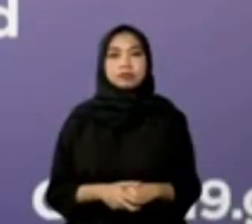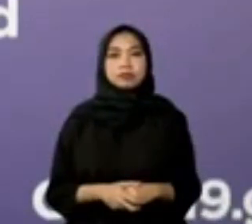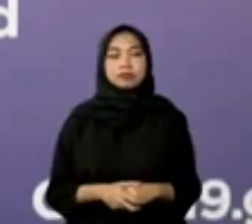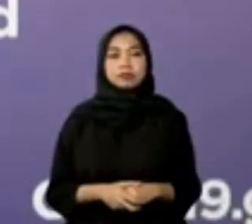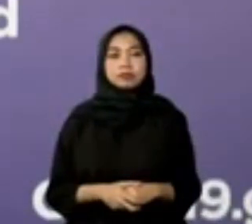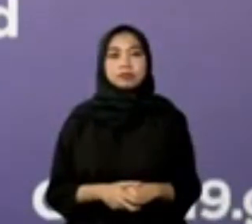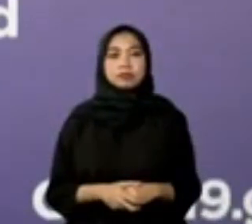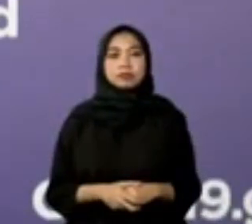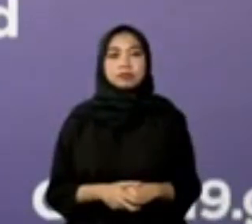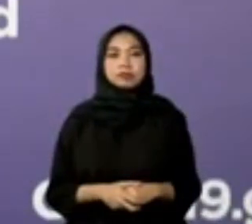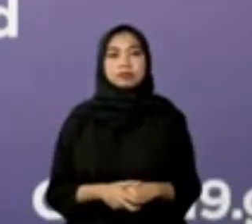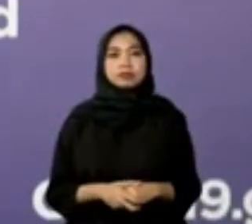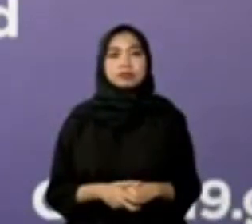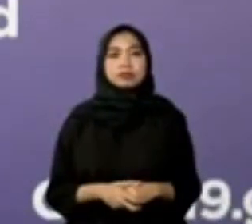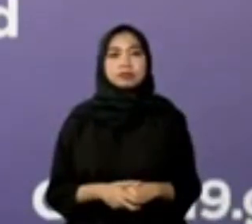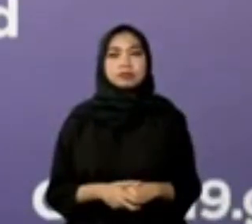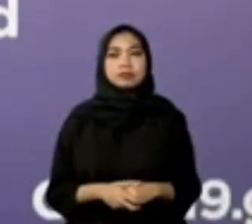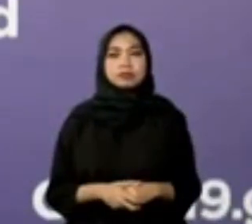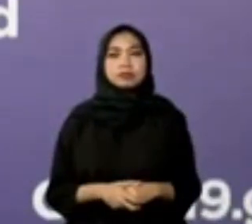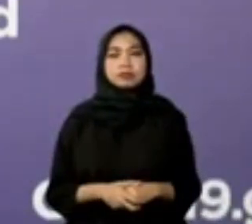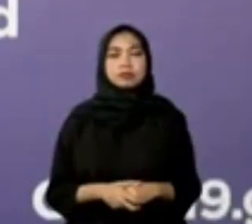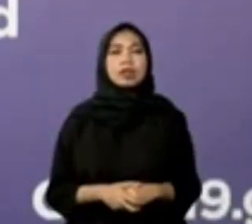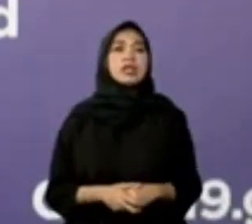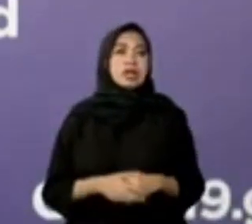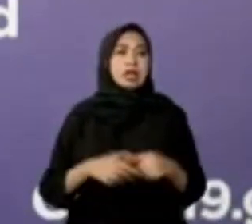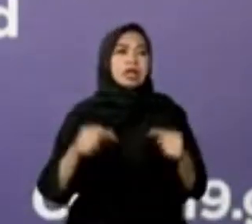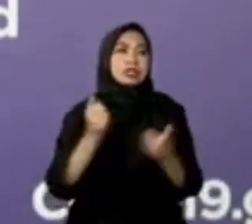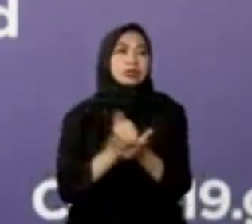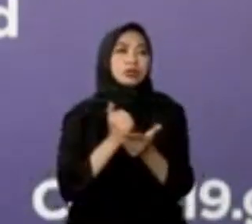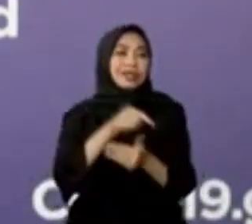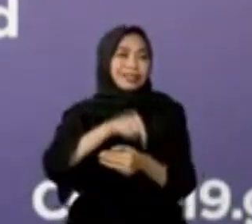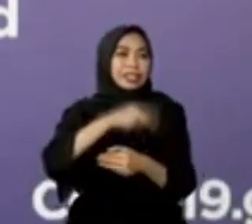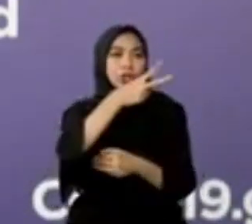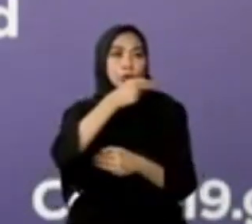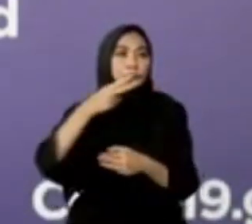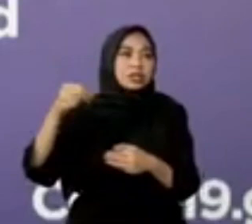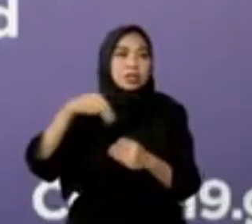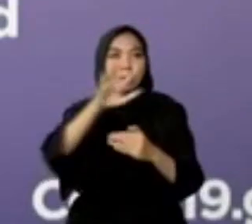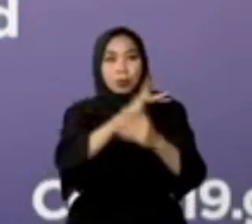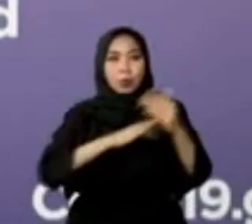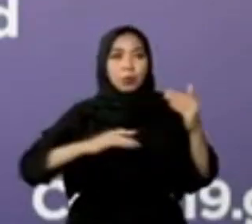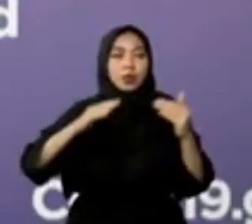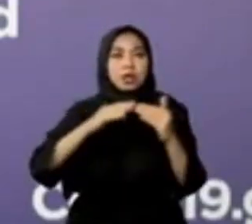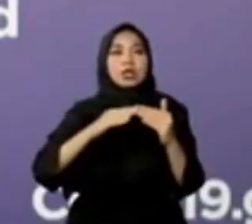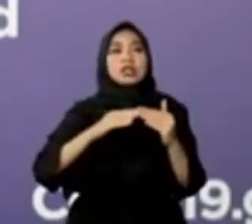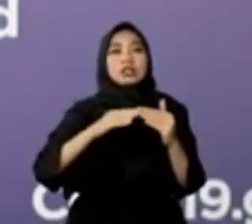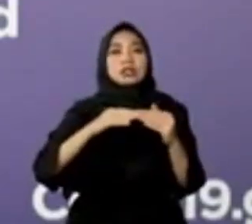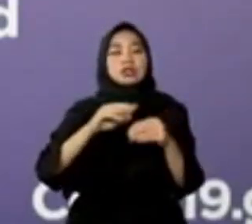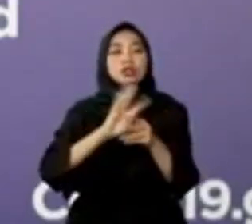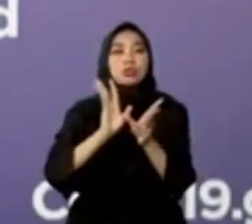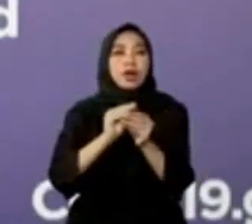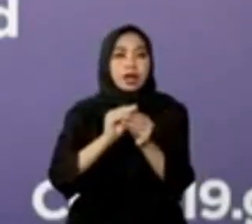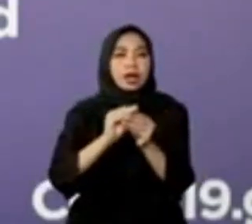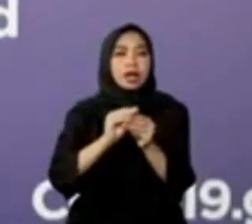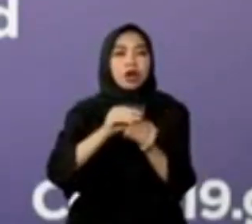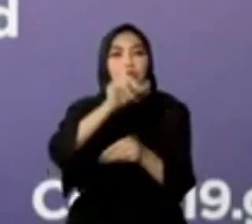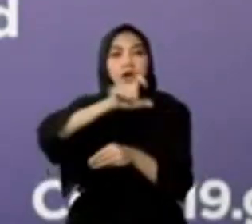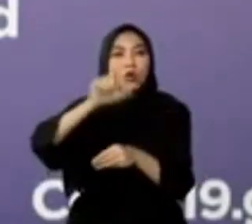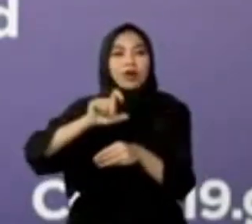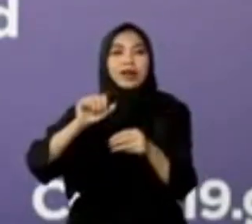dalam penanganan COVID ini, Indonesia secara keseluruhan itu yang sembuh adalah